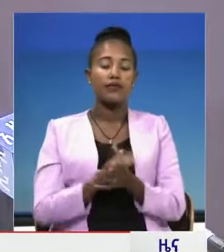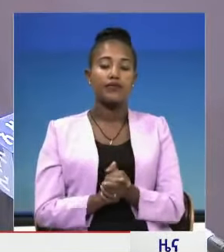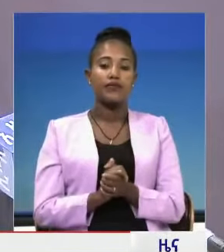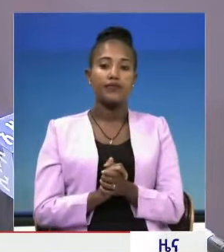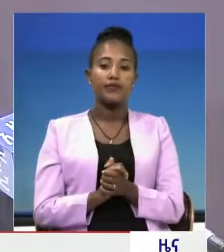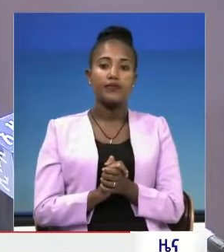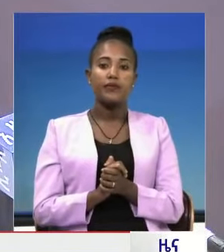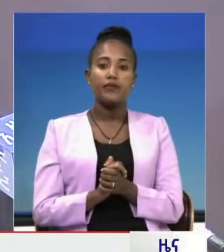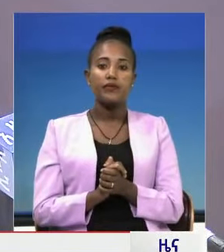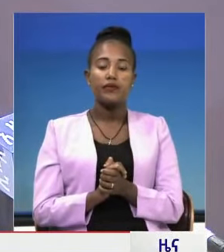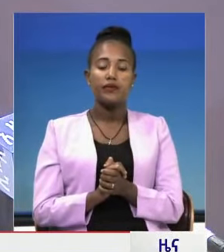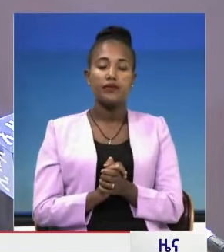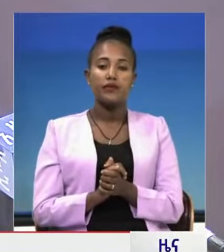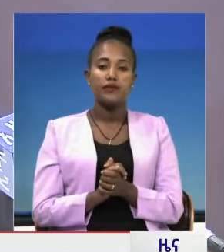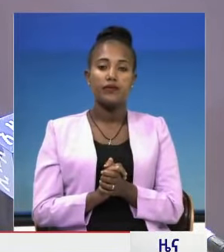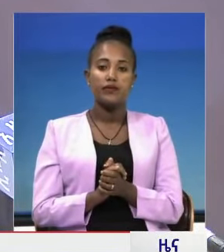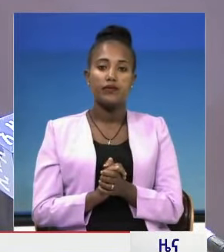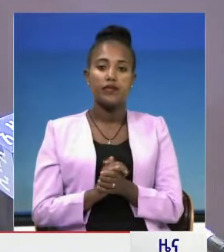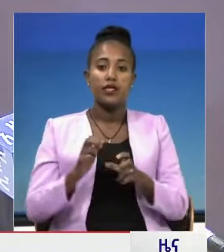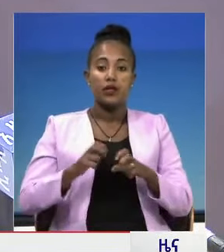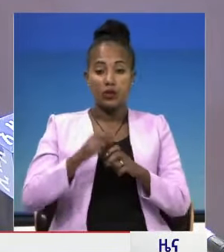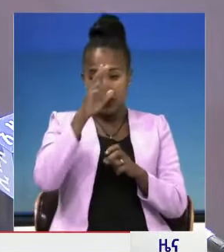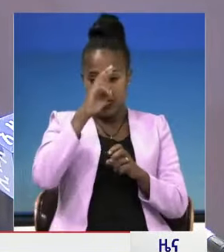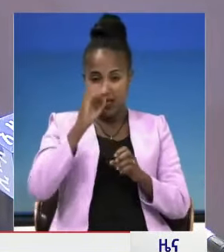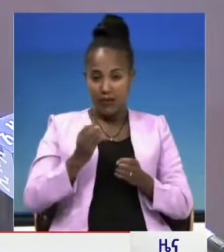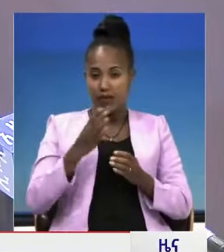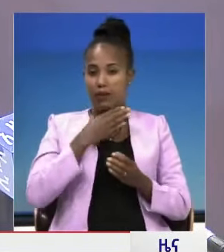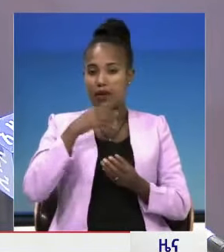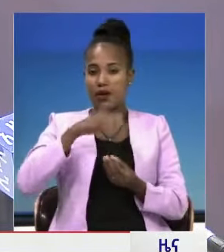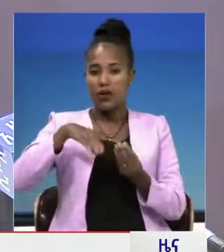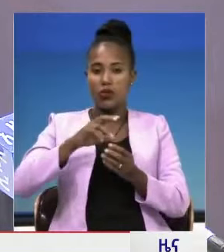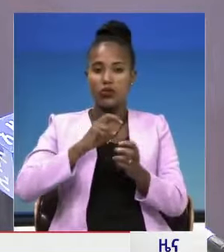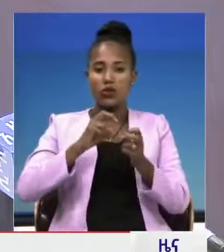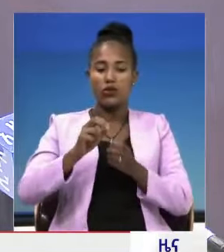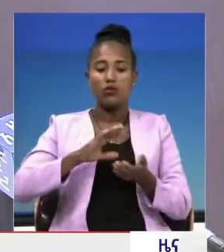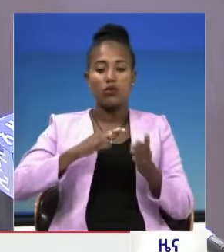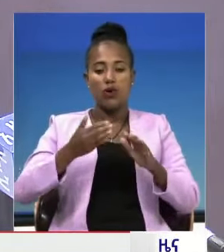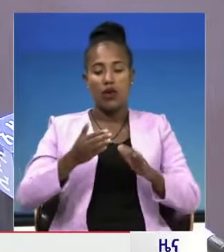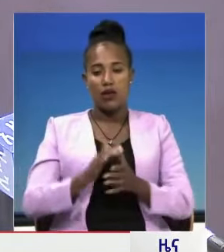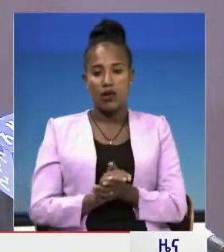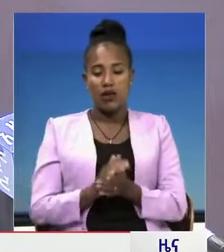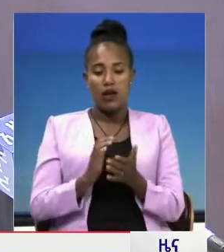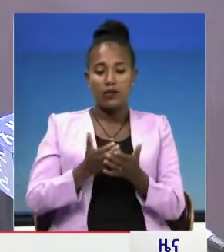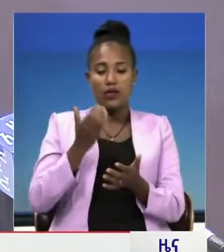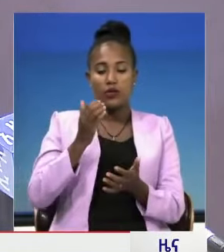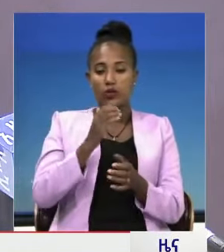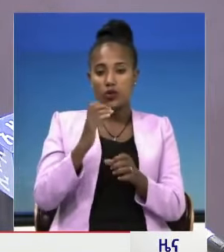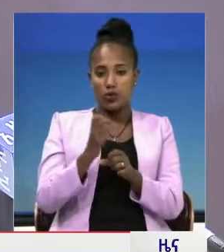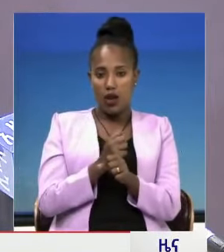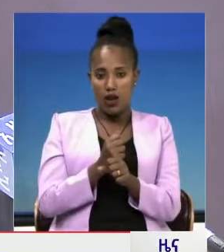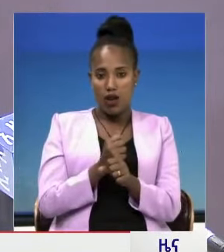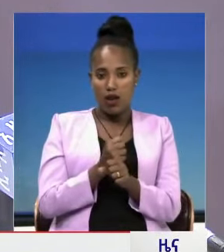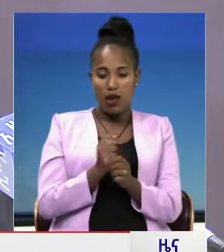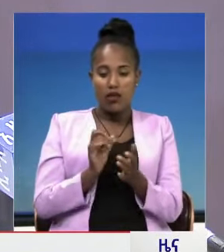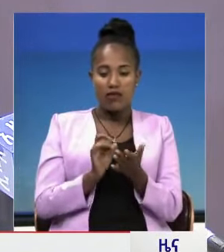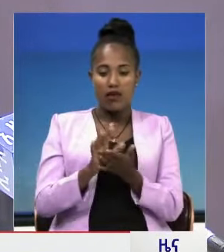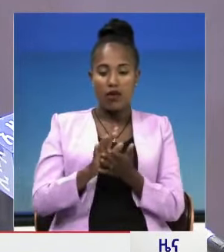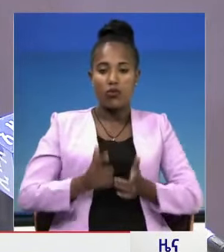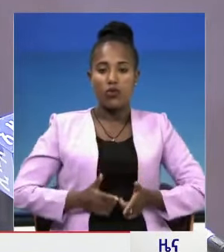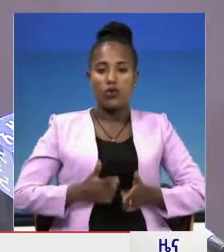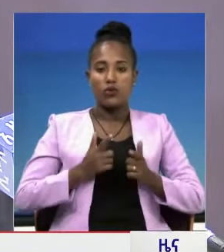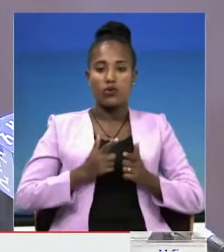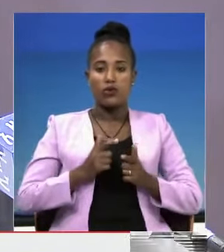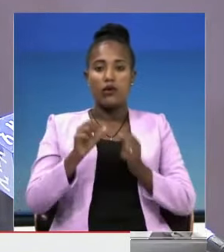ሜኒ ፒፕል ኦፍ አማራ በግጭቱ ምክንያት በርካታ የአማራ ክልል ወገኖቻችን ሞተዋል፣ ንብረታቸው ተዘርፏል። የተፈናቀሉ